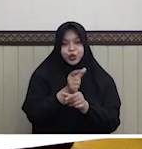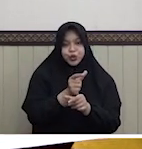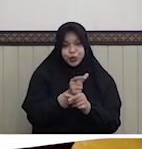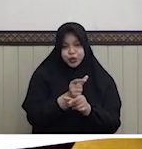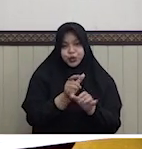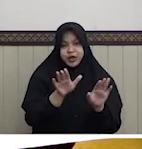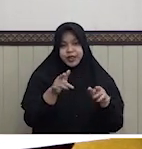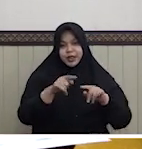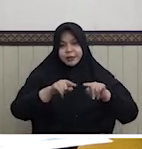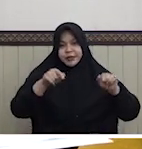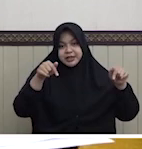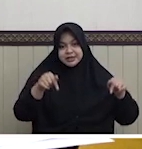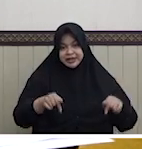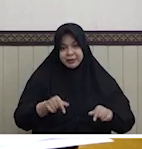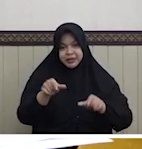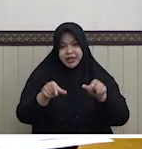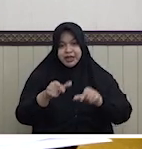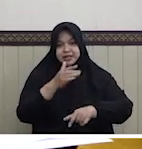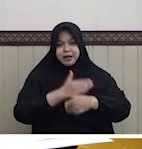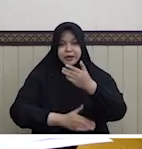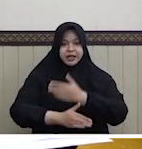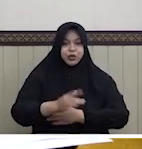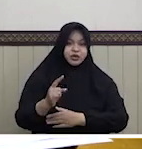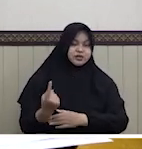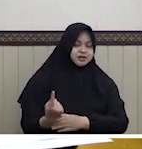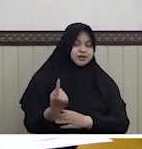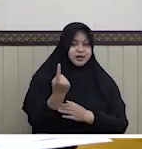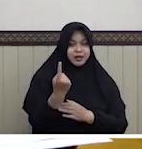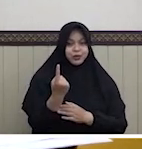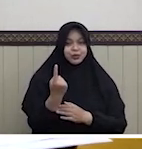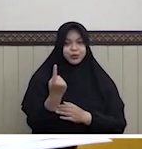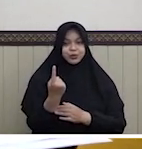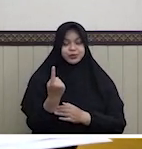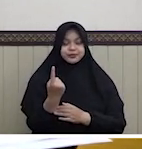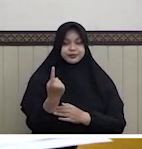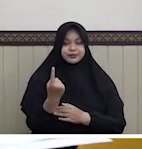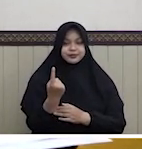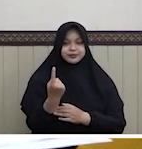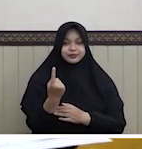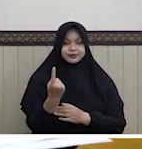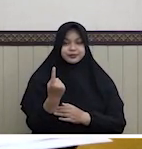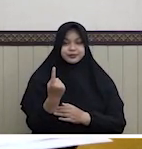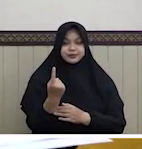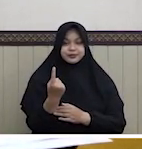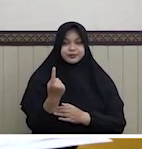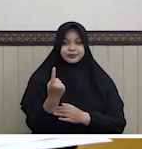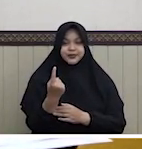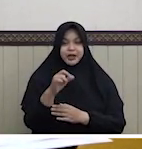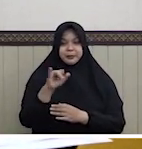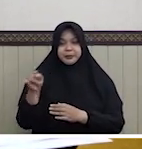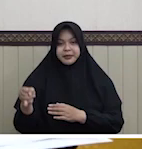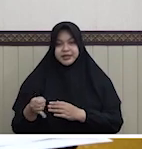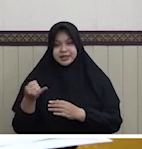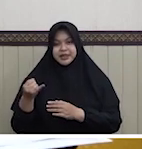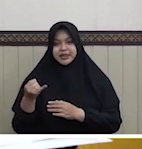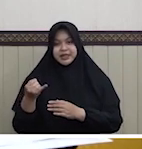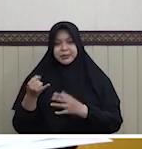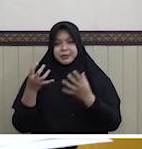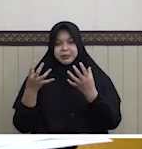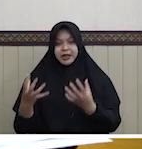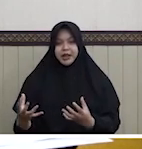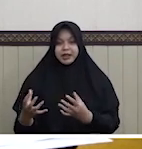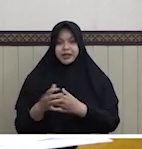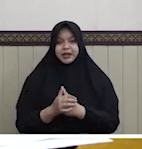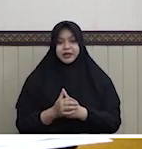guru kayak gitu tapi di sini penyandang disabilitas salah satu yang hai eh mencetak Green